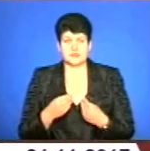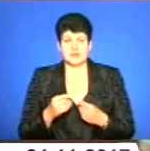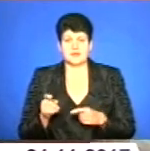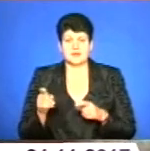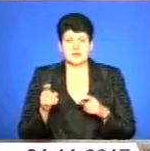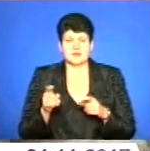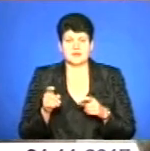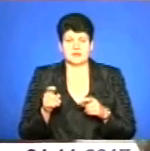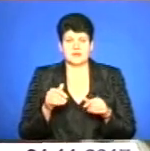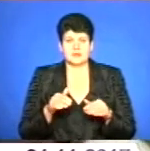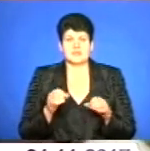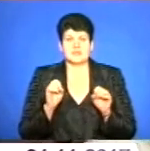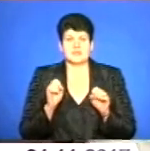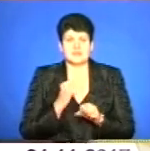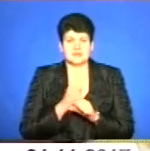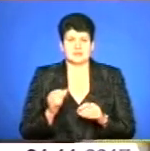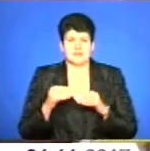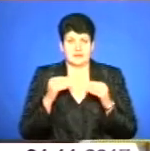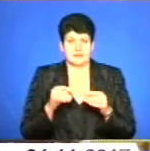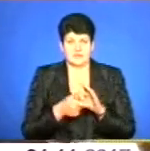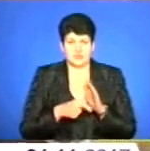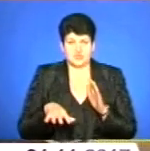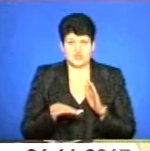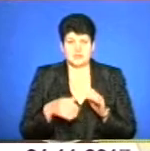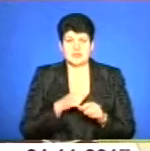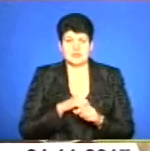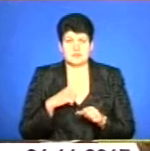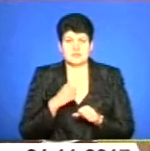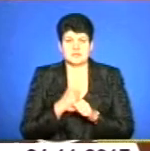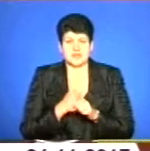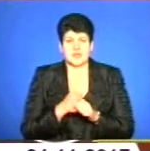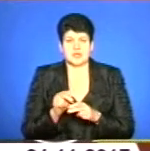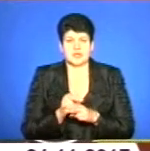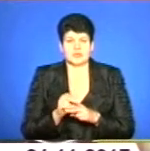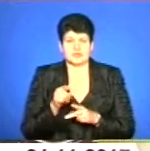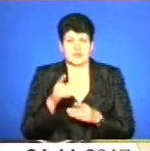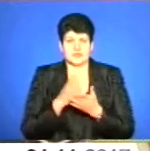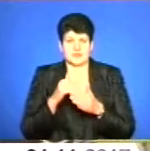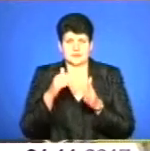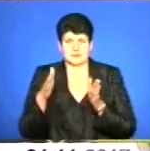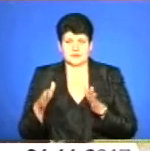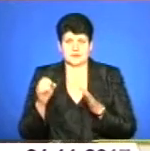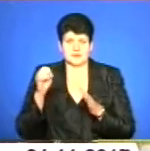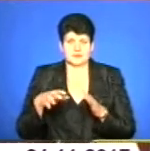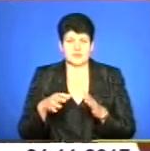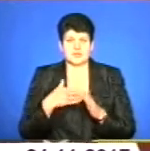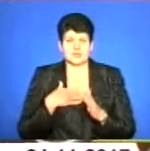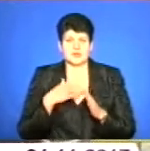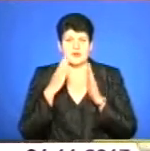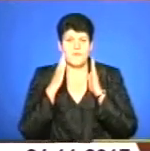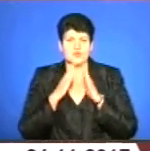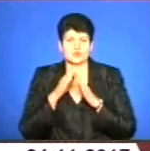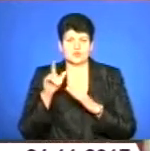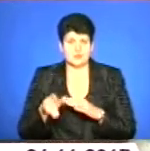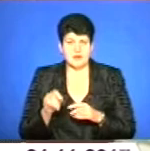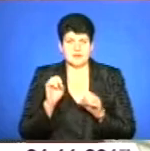самі зробили ремонт. Ну, у нас є скринька, і там наш мусульманин, вони